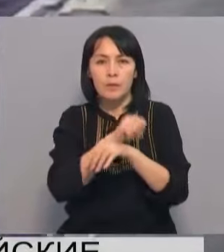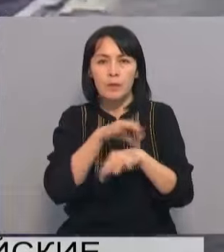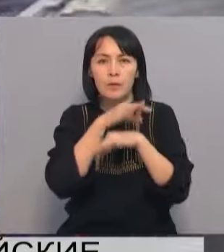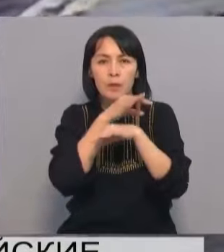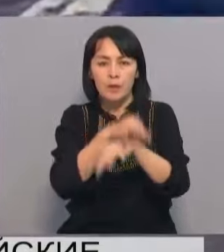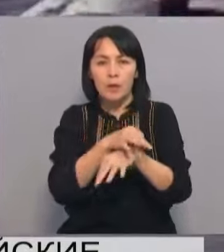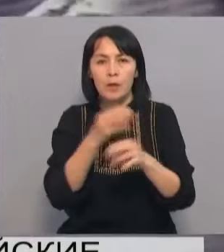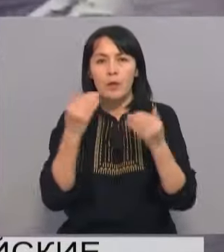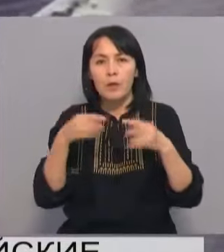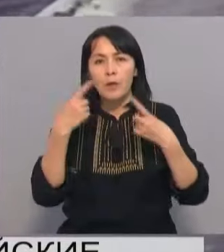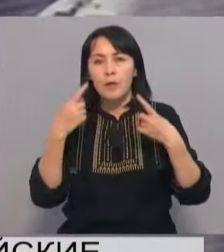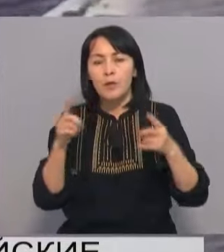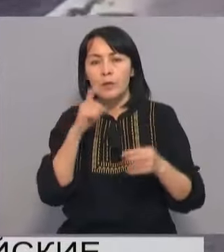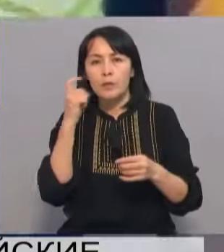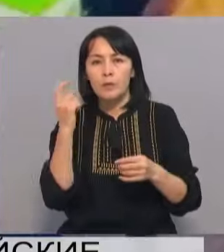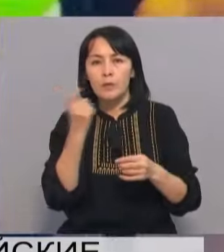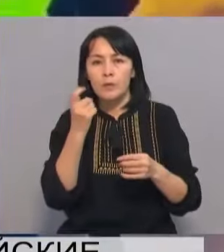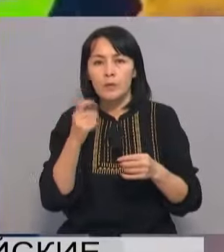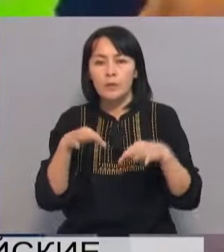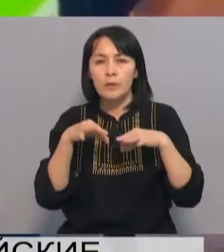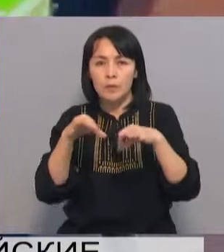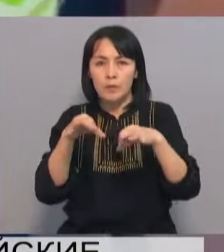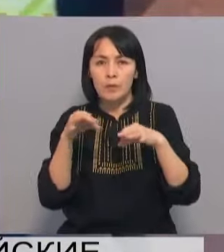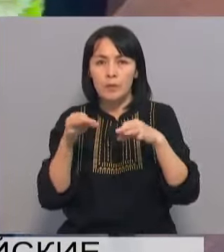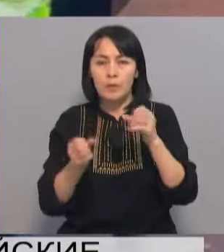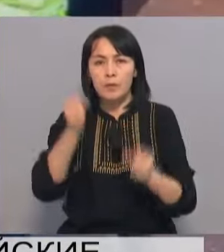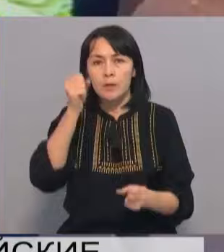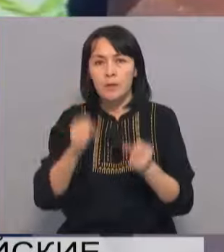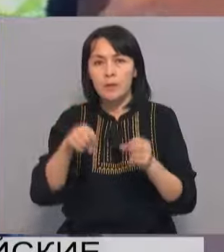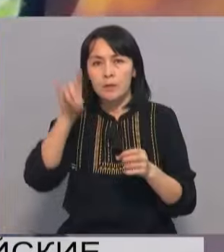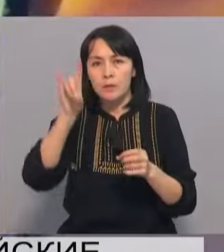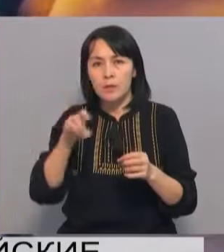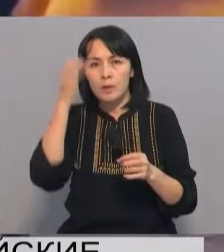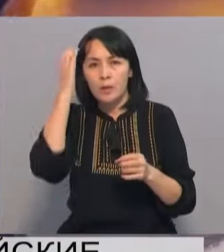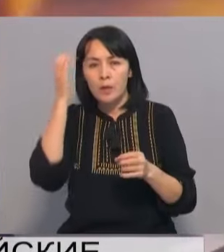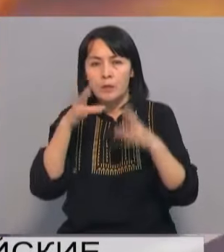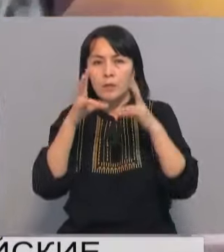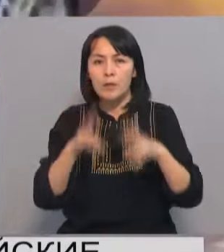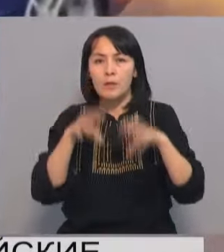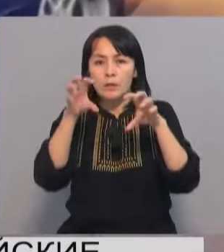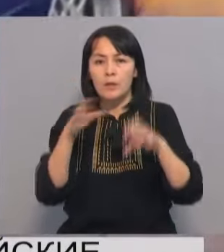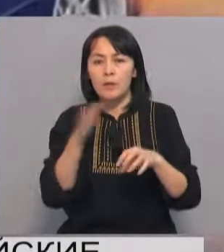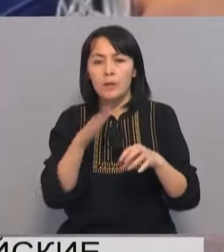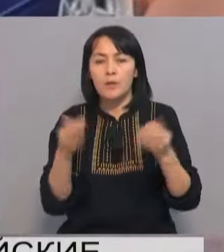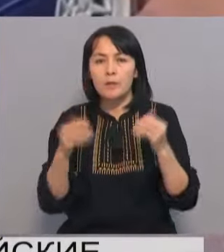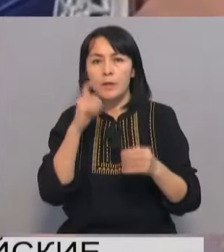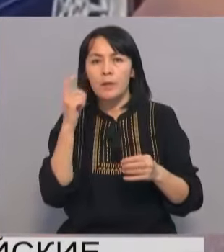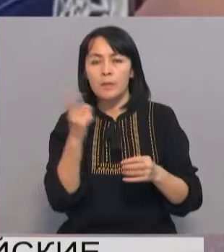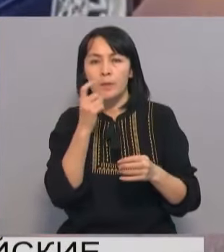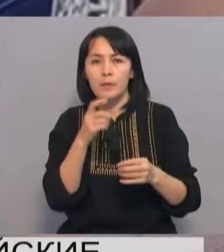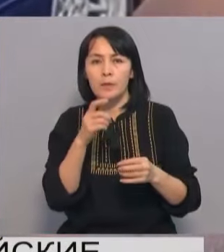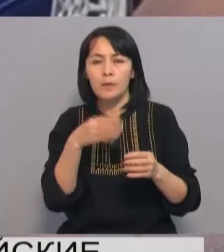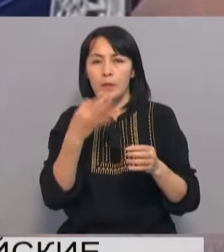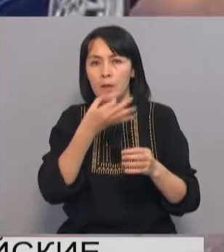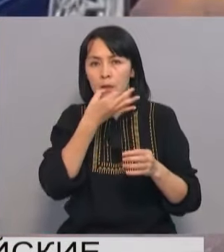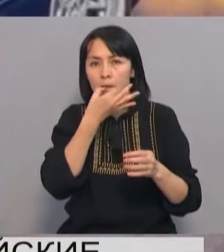день выявили другого водителя, двигавшегося на автомобиле с тонировкой, также нарушившего ПДД. Водителя БМВ